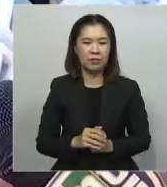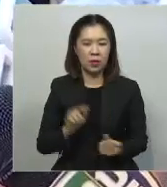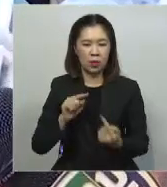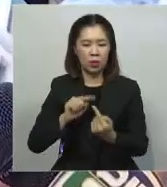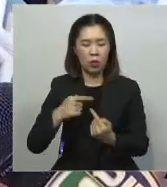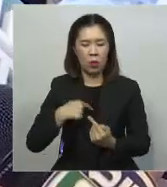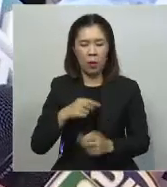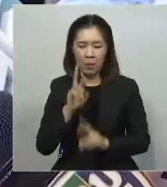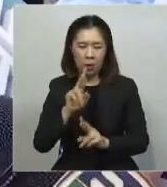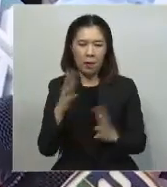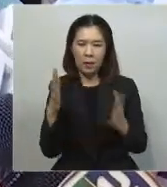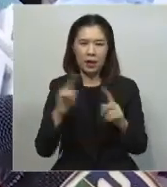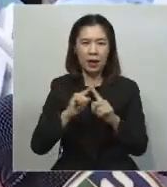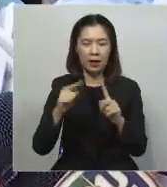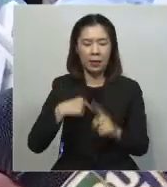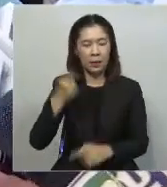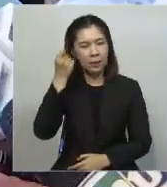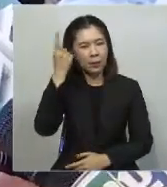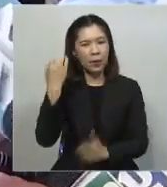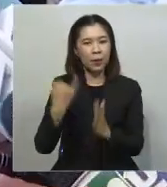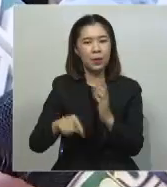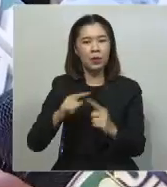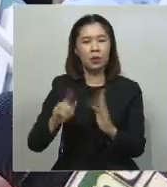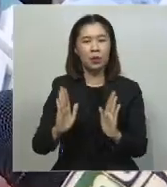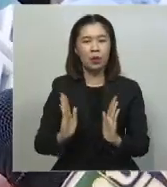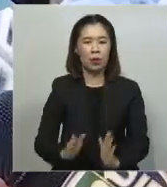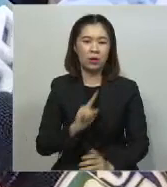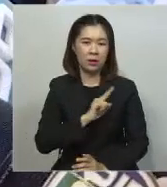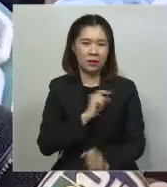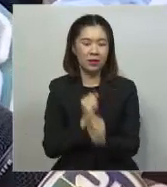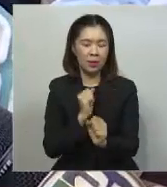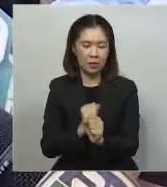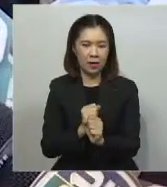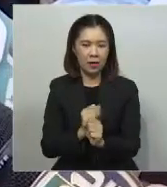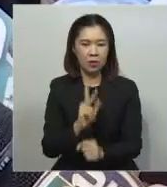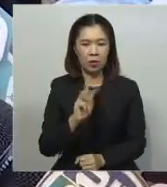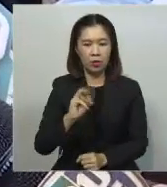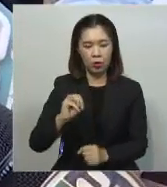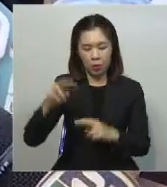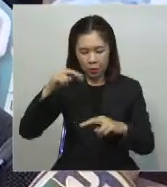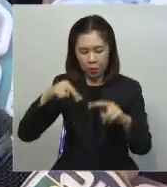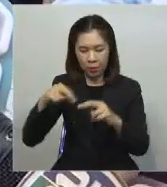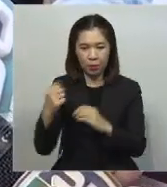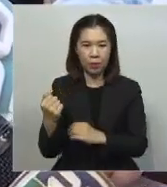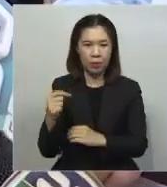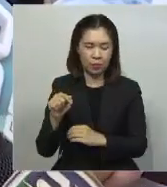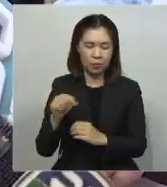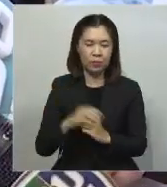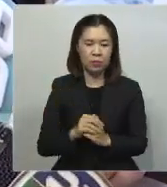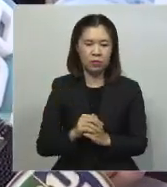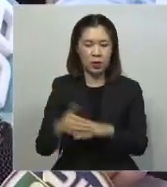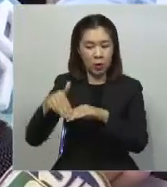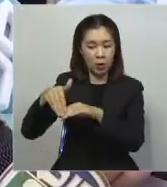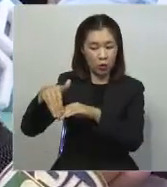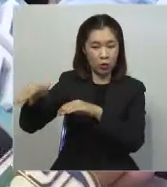จากความประมาทแต่เกิดจากการเข้าใจผิดจากเจ้าหน้าที่ของกรมการปกครองว่าคนที่สามารถลงทะเบียนต้องอยู่นอกเขตรา